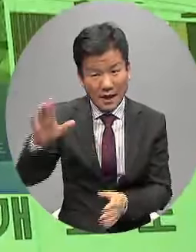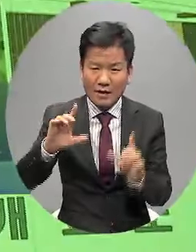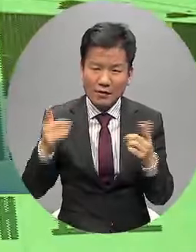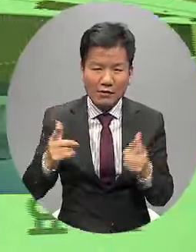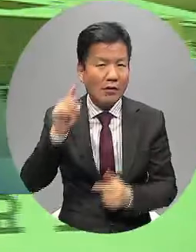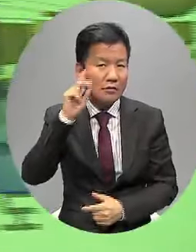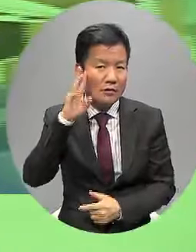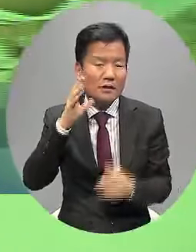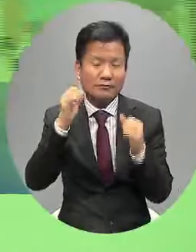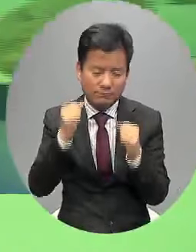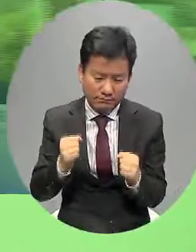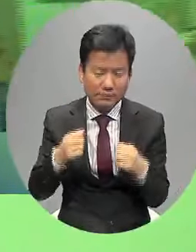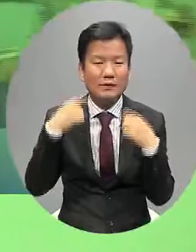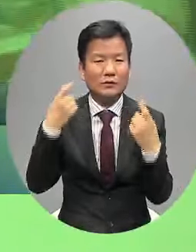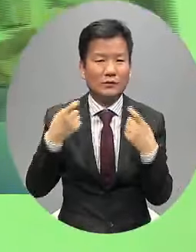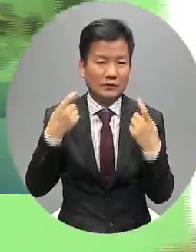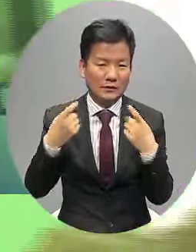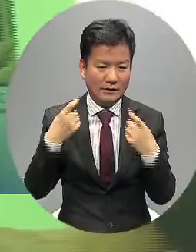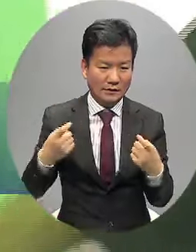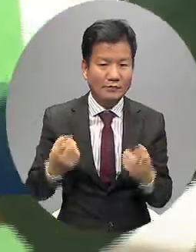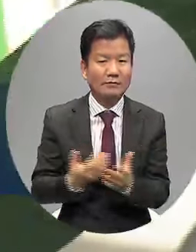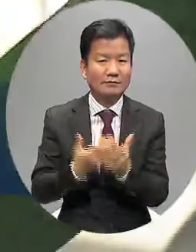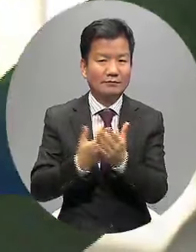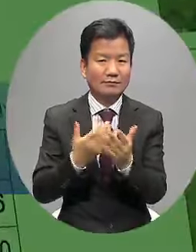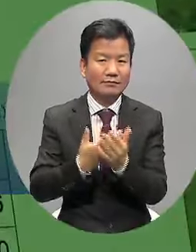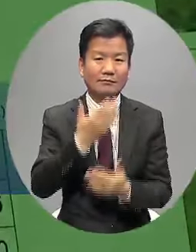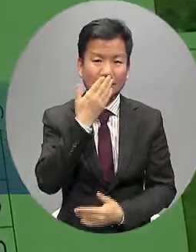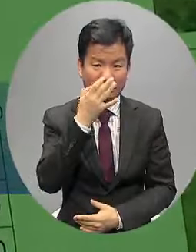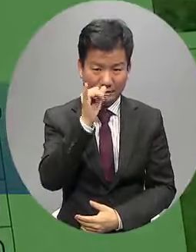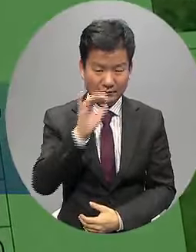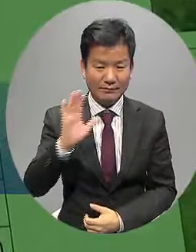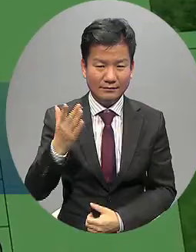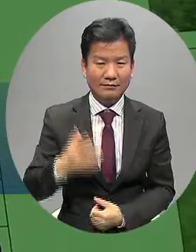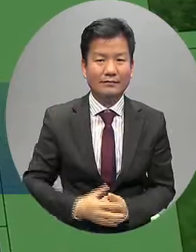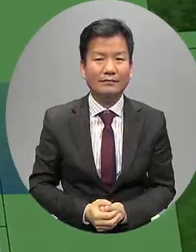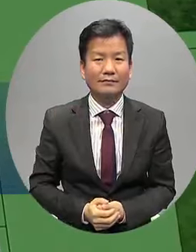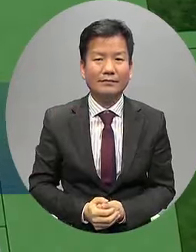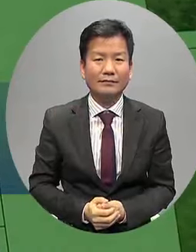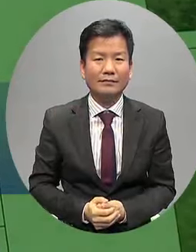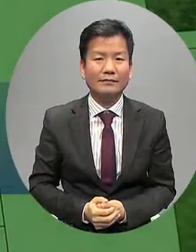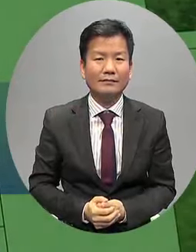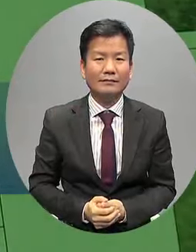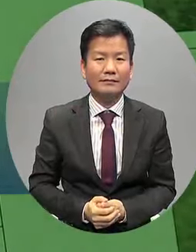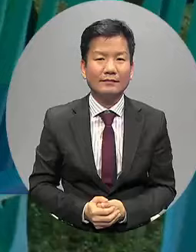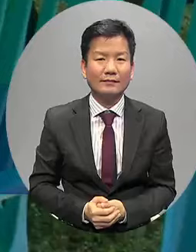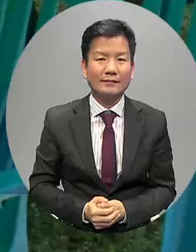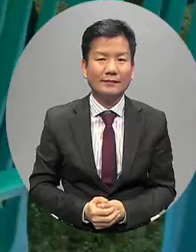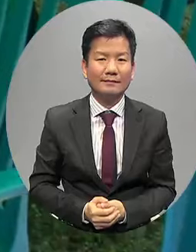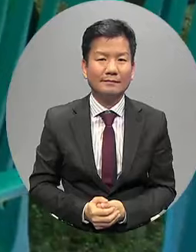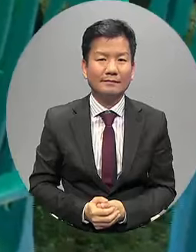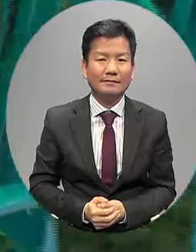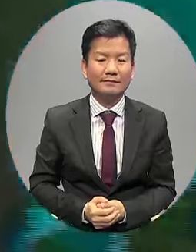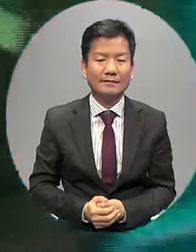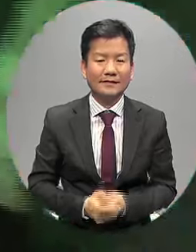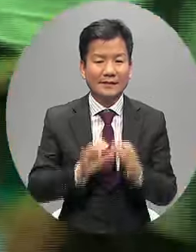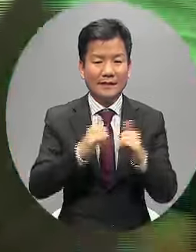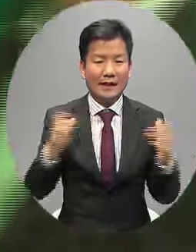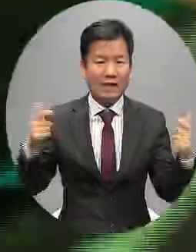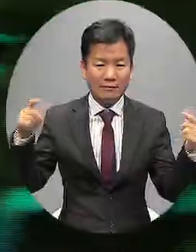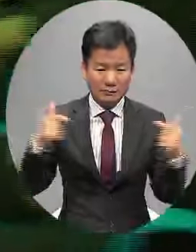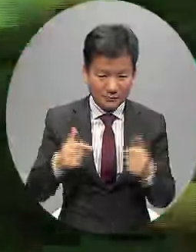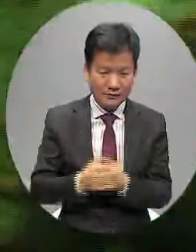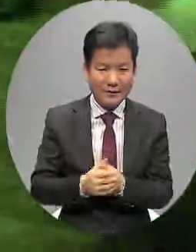머무르는 관광, 체류형 관광으로다가 거듭날 수 있는 그런 기반을 닦았다는 데 의미를 두고 싶습니다. 인구 감소와